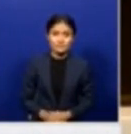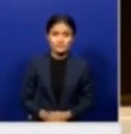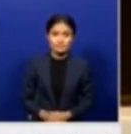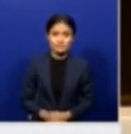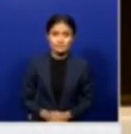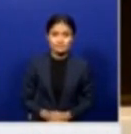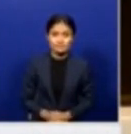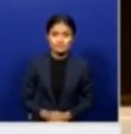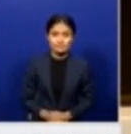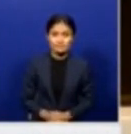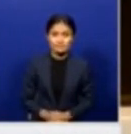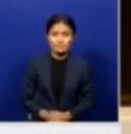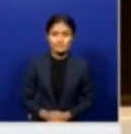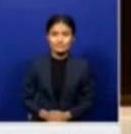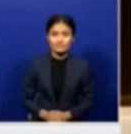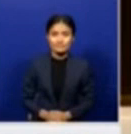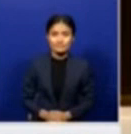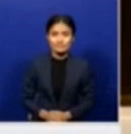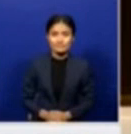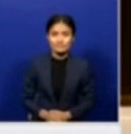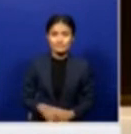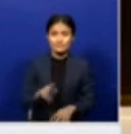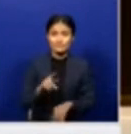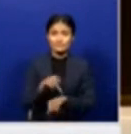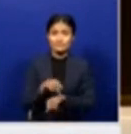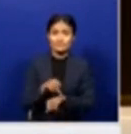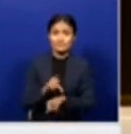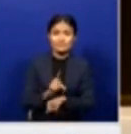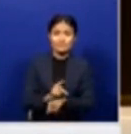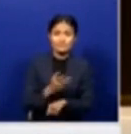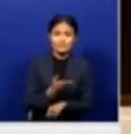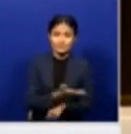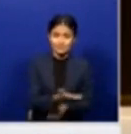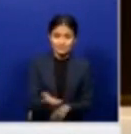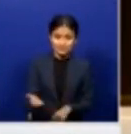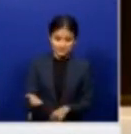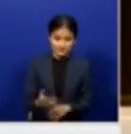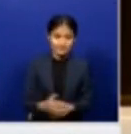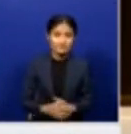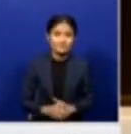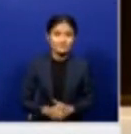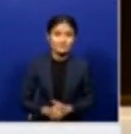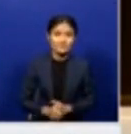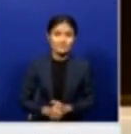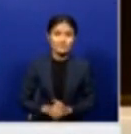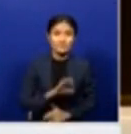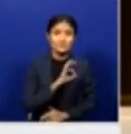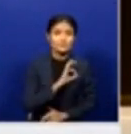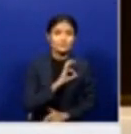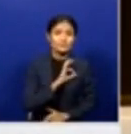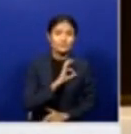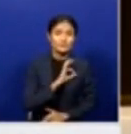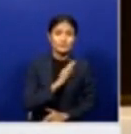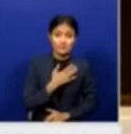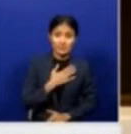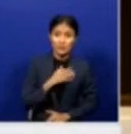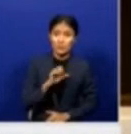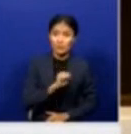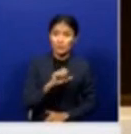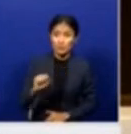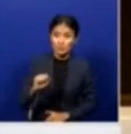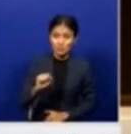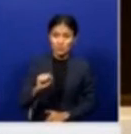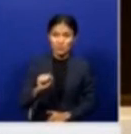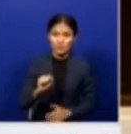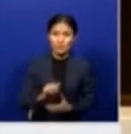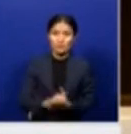กราบเรียนท่านประธานที่เคารพกระผมนายพิสิทธิ์ลิงอาธรรมสมาชิกสภาผู้แทนราษฎรแบบบัญชีราย